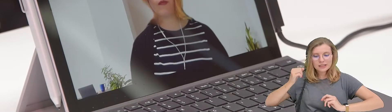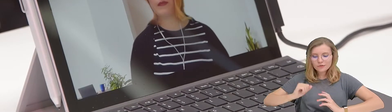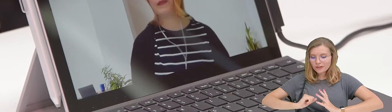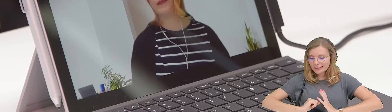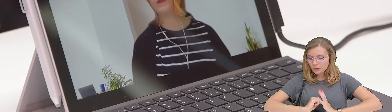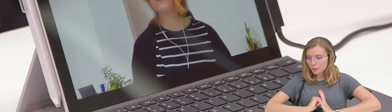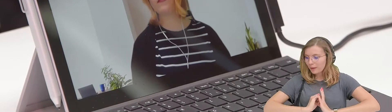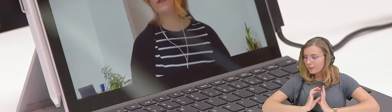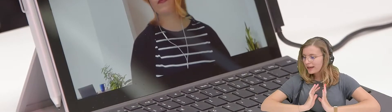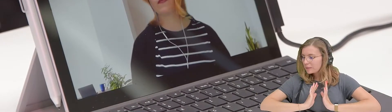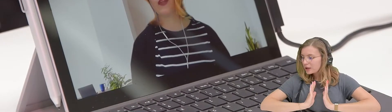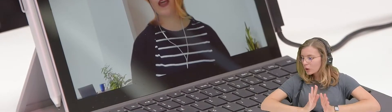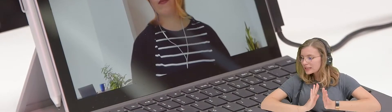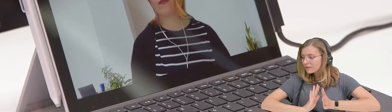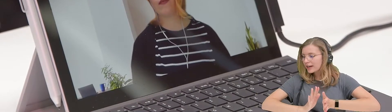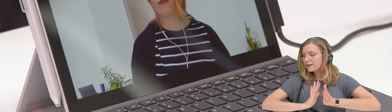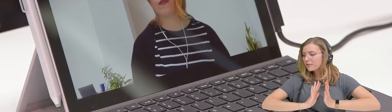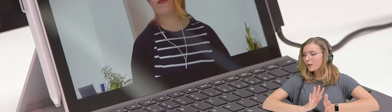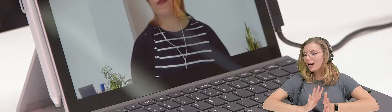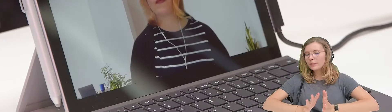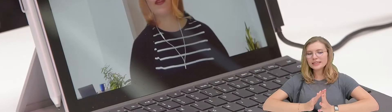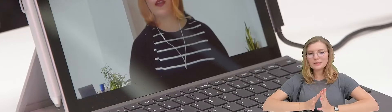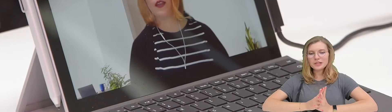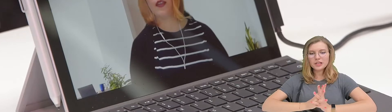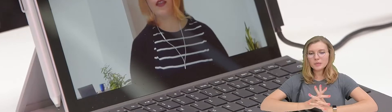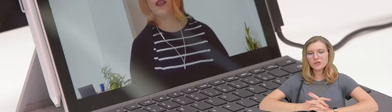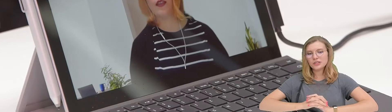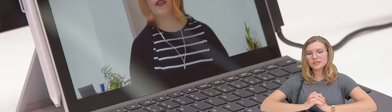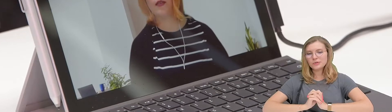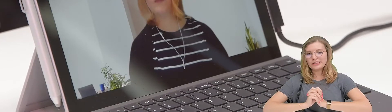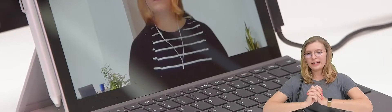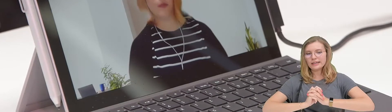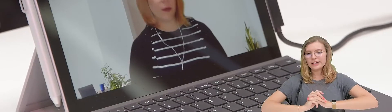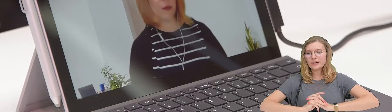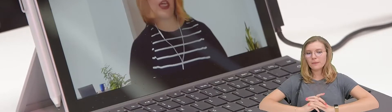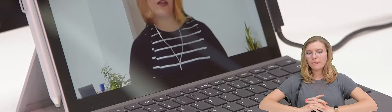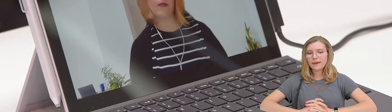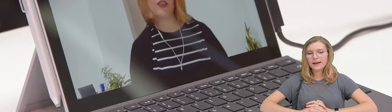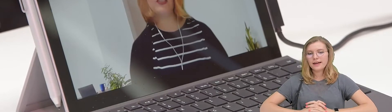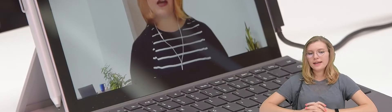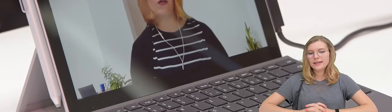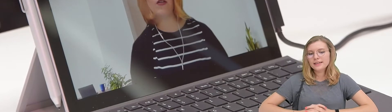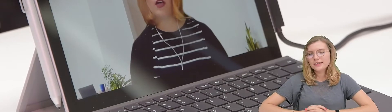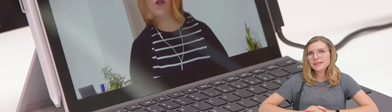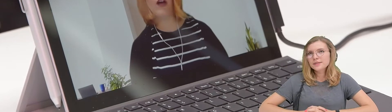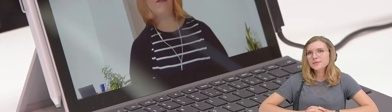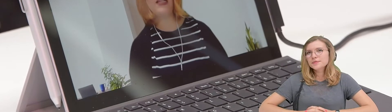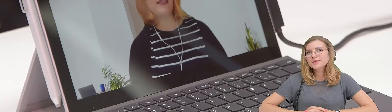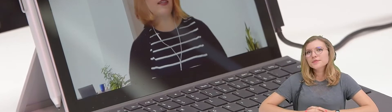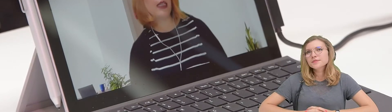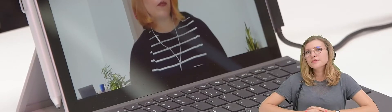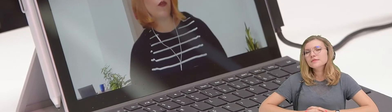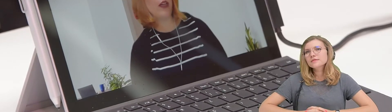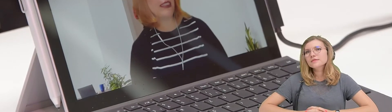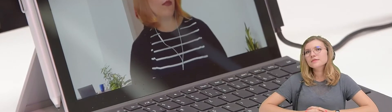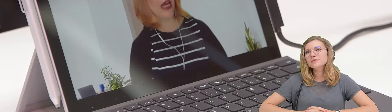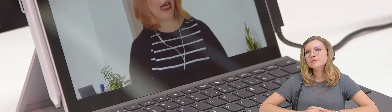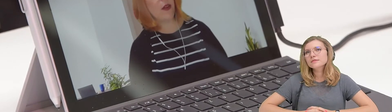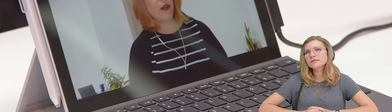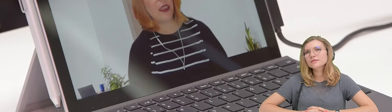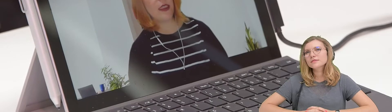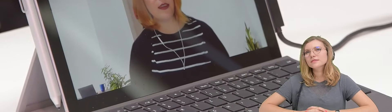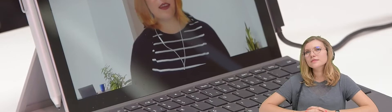machen. Finde ich super. Ich bin großer Fan vom Arbeiten mit den Emojis, muss ich sagen, Inga. Ja, ich auch. Vor allem, weil sie eben so